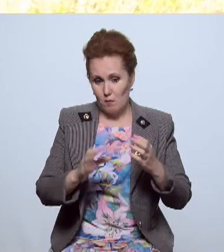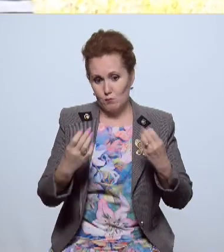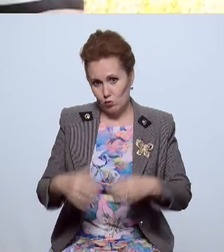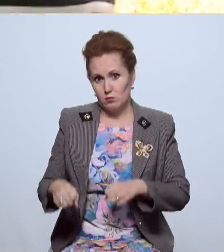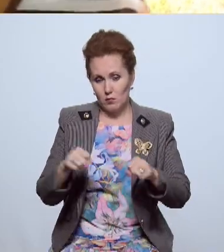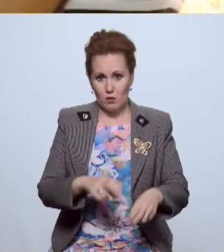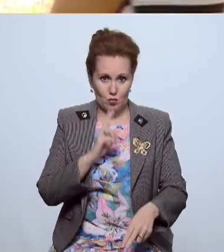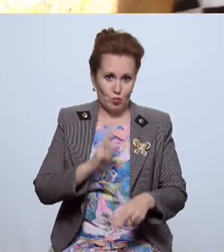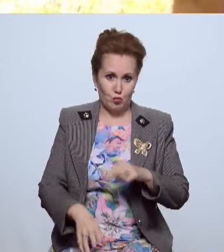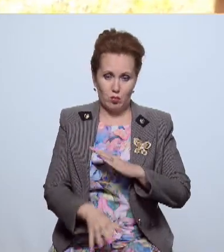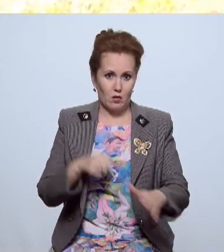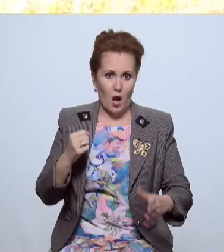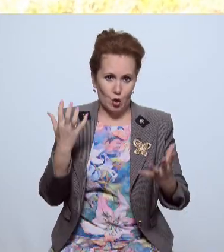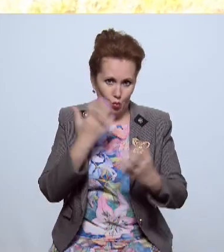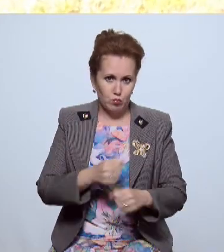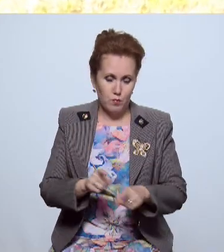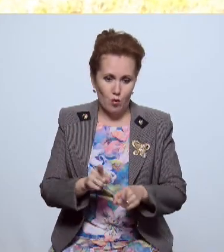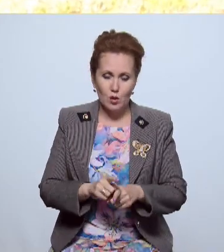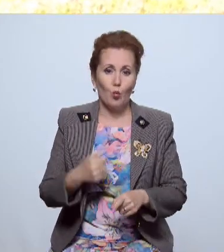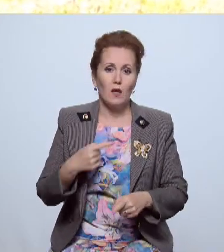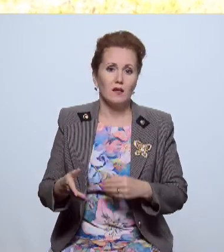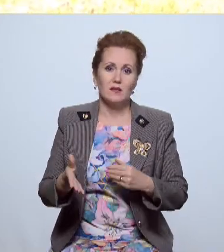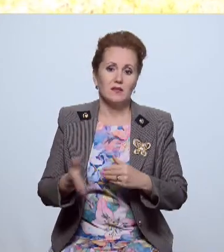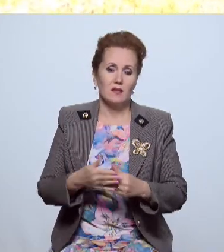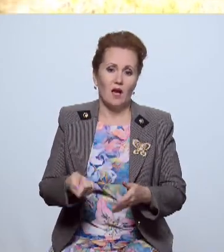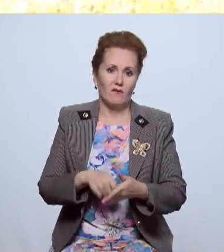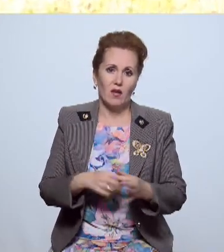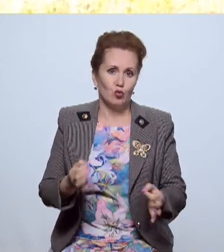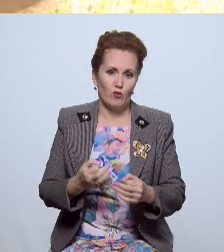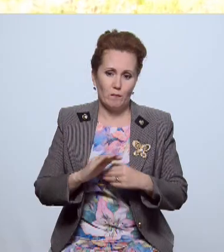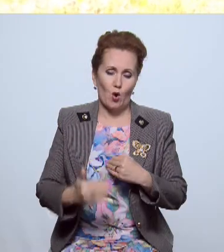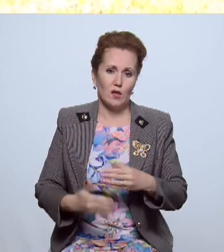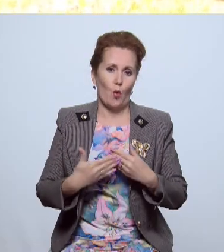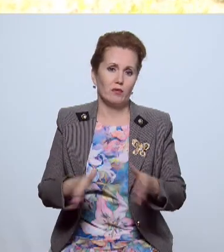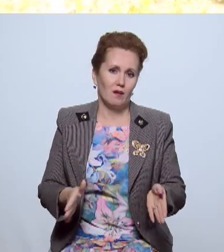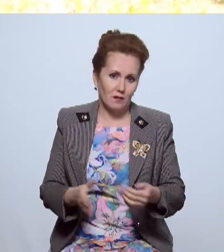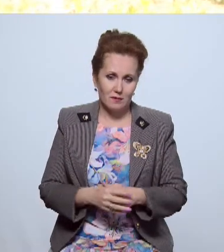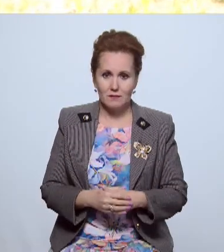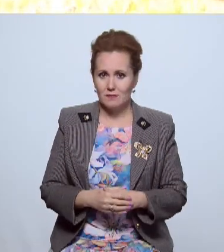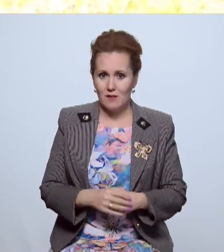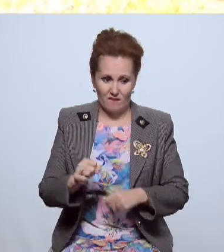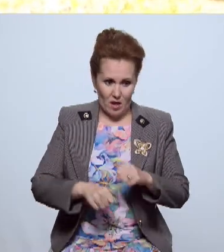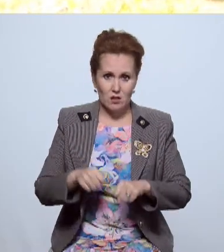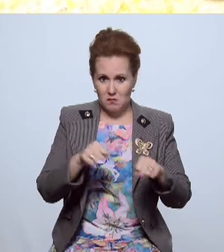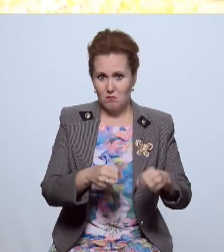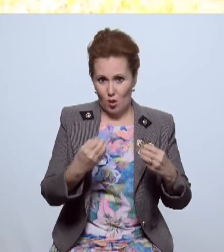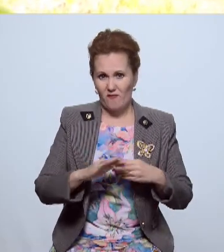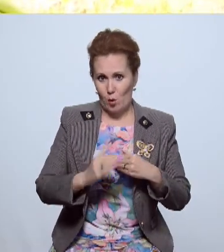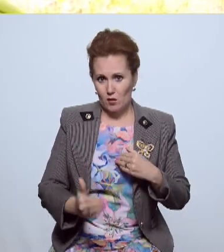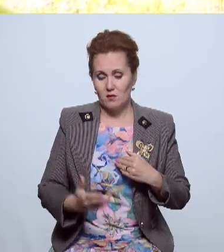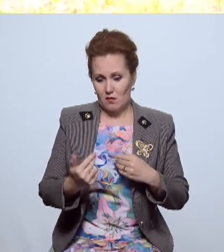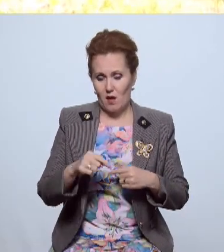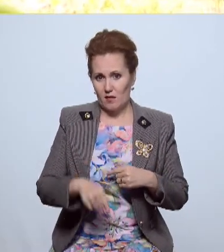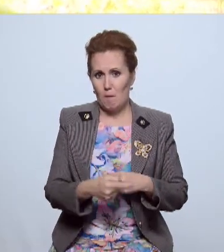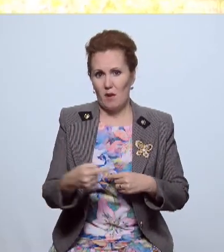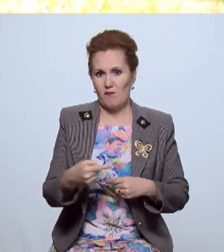Просто вот украли и все, ночью, видимо. Но у нас там не закрывается ничего, подъезды. А где? Это... стоял, да, велосипед? Подъезде внизу там у